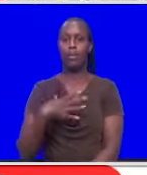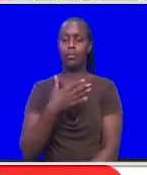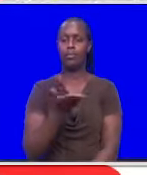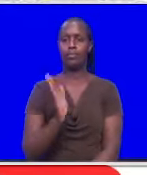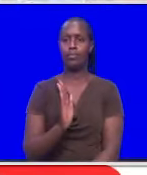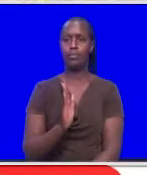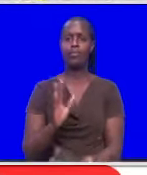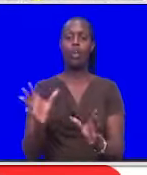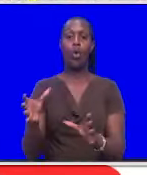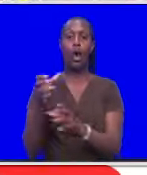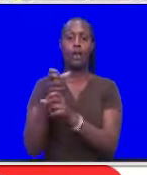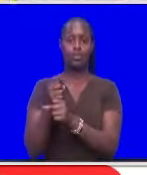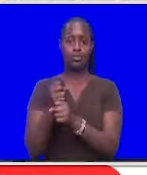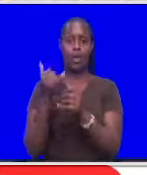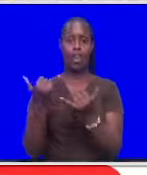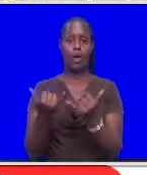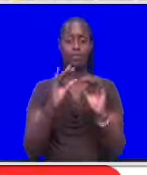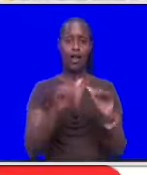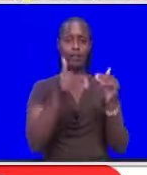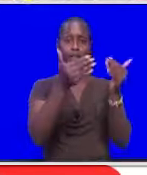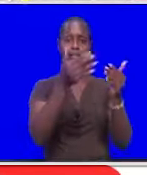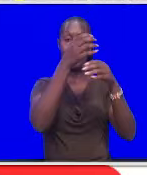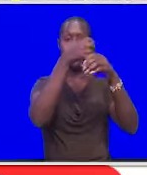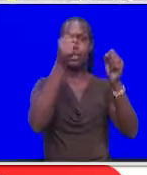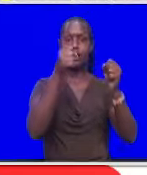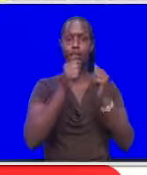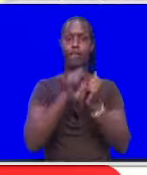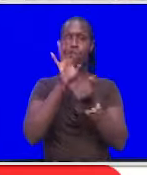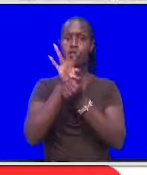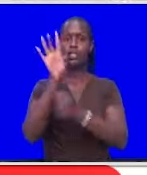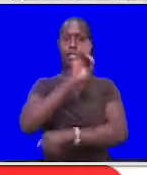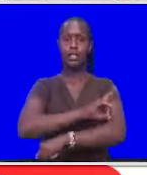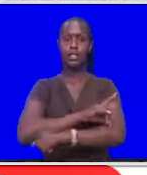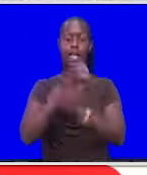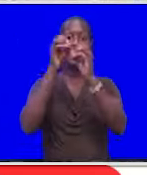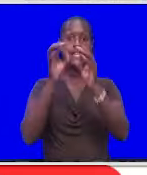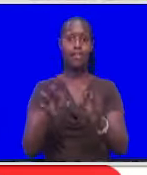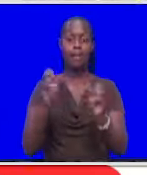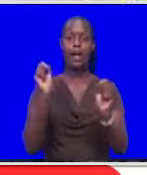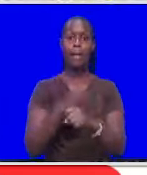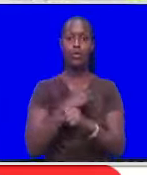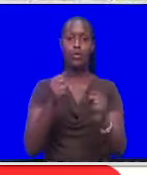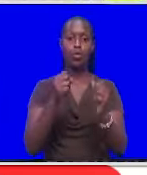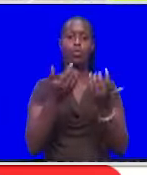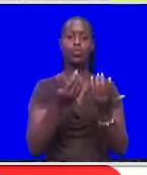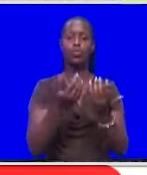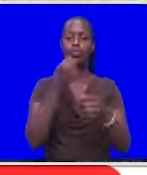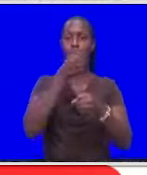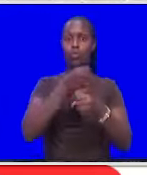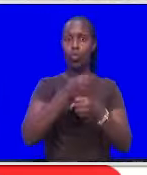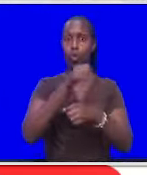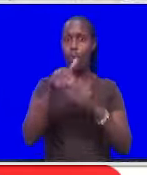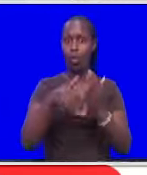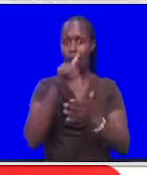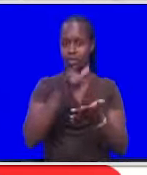Mashirika haya yameipa serikali ya Rais Ruto makataa ya siku 14 na iwapo itashindwa kuchukua hatua madhubuti dhidi ya